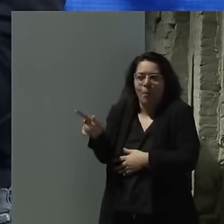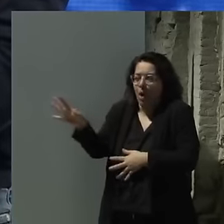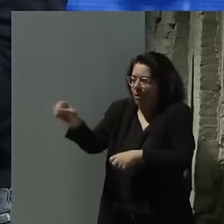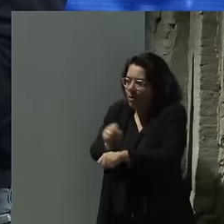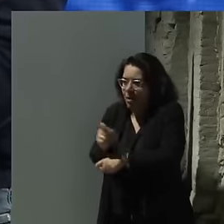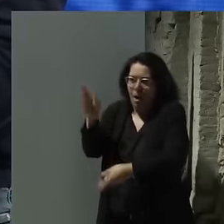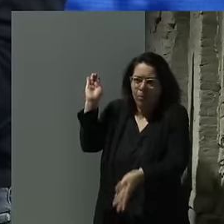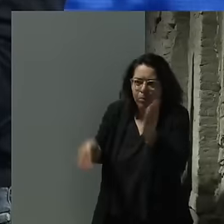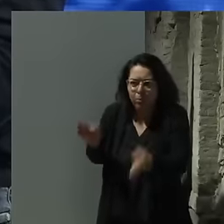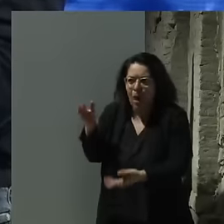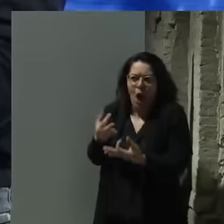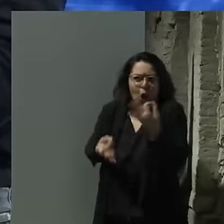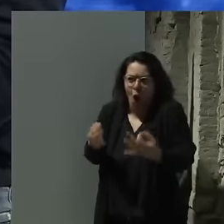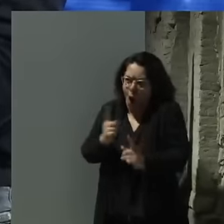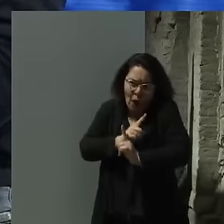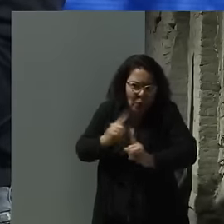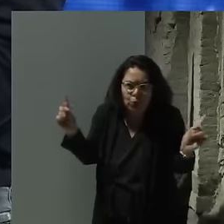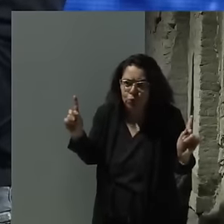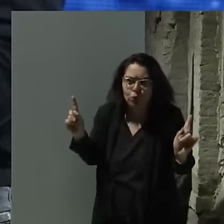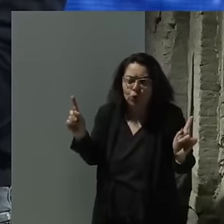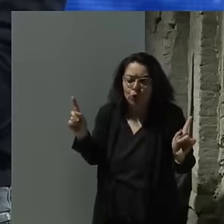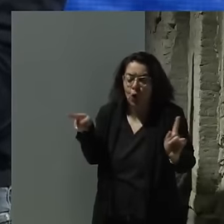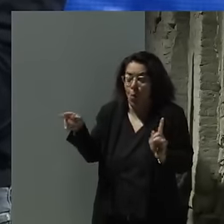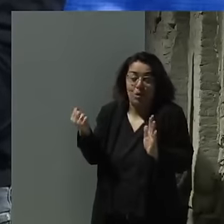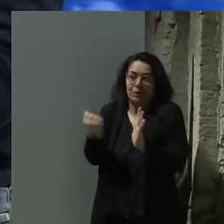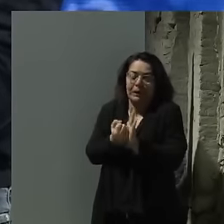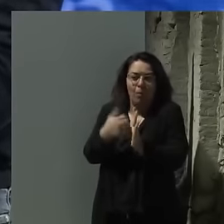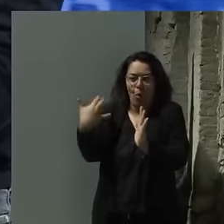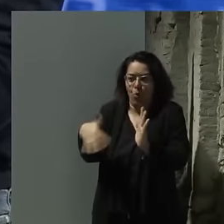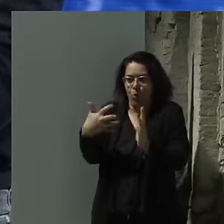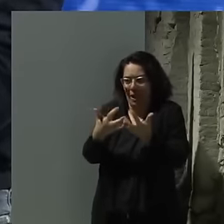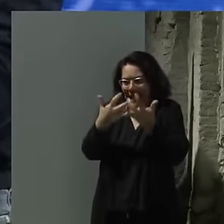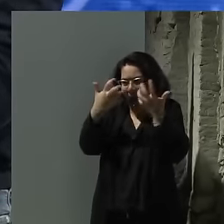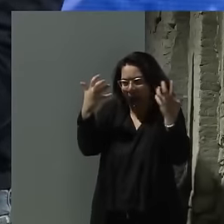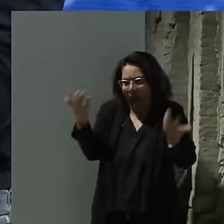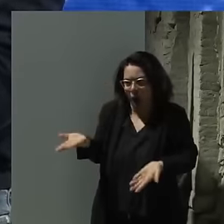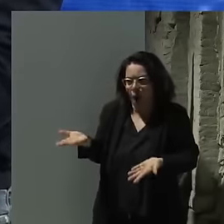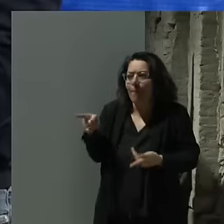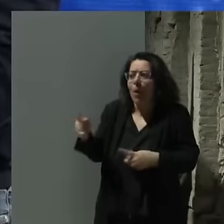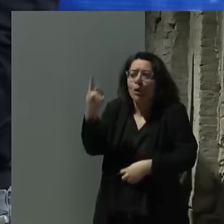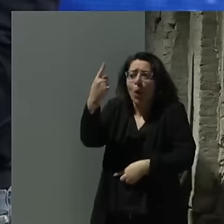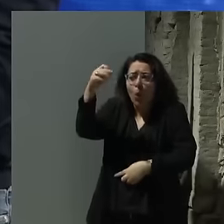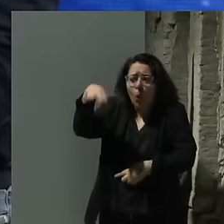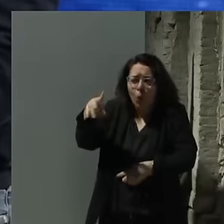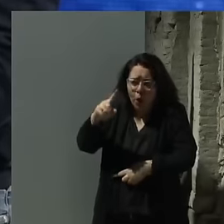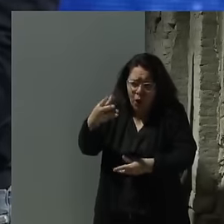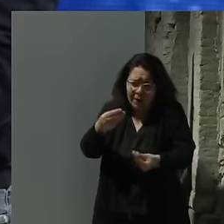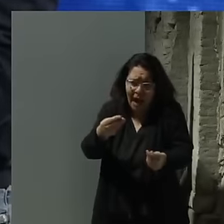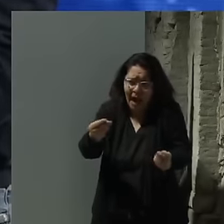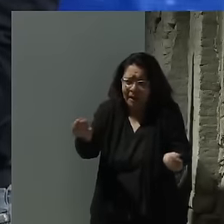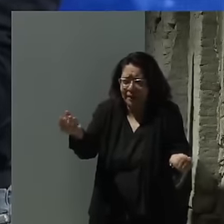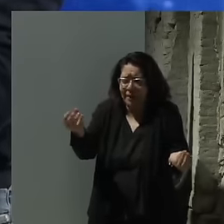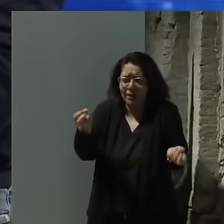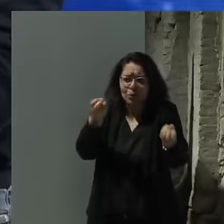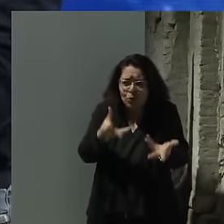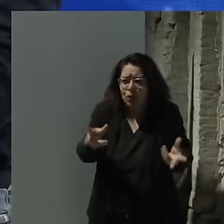un'ingiustizia colossale è emblematica e continua a ripetersi anche oggi, manganellate anche oggi,